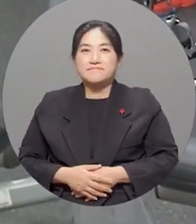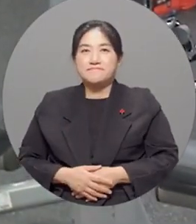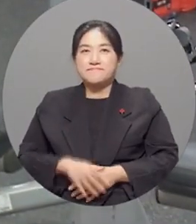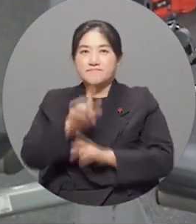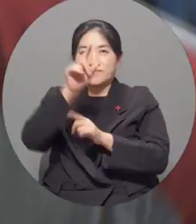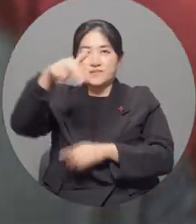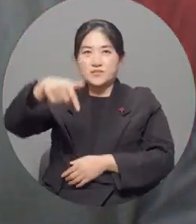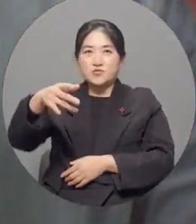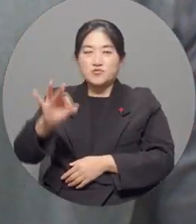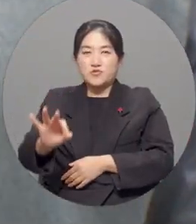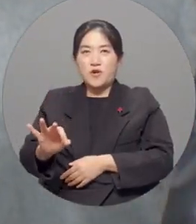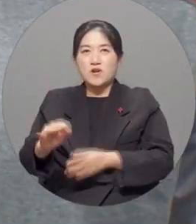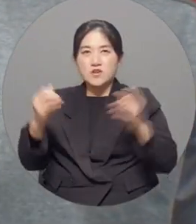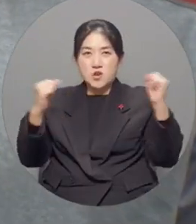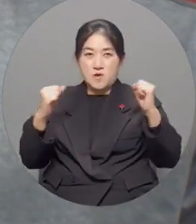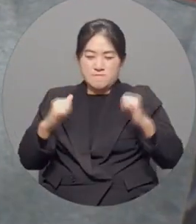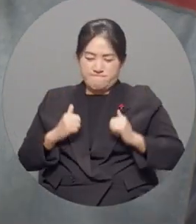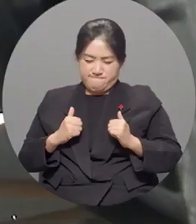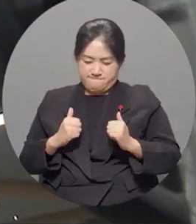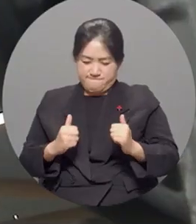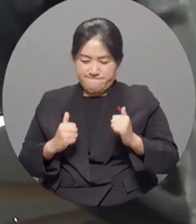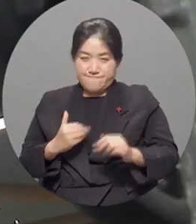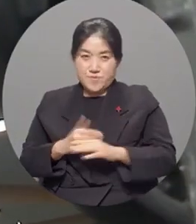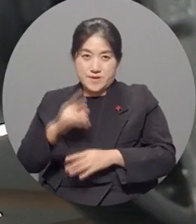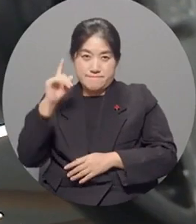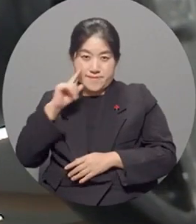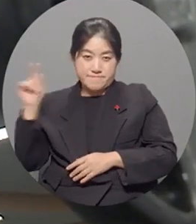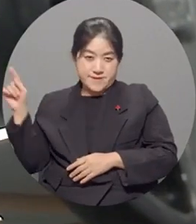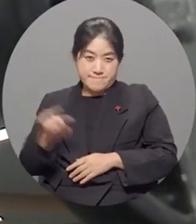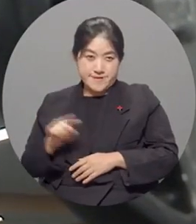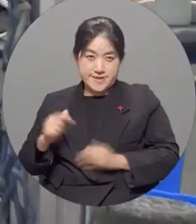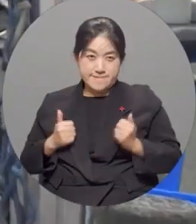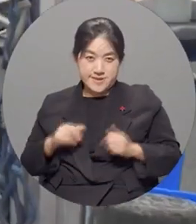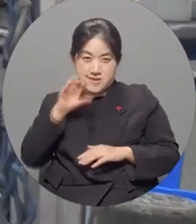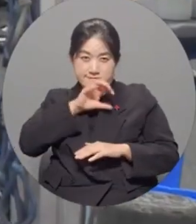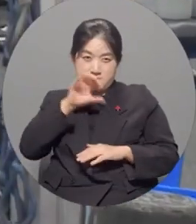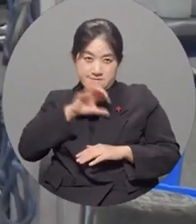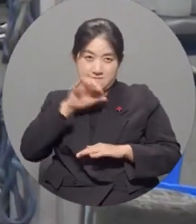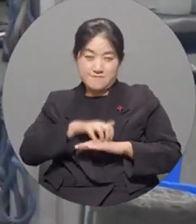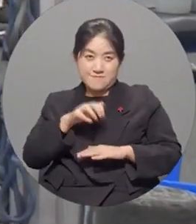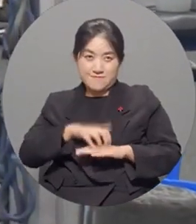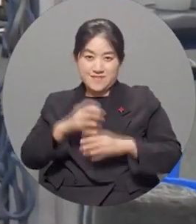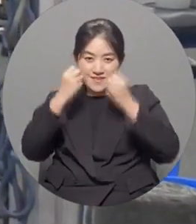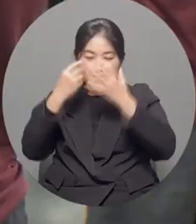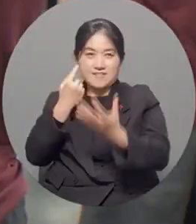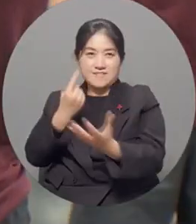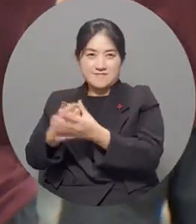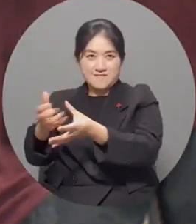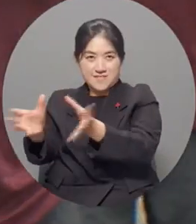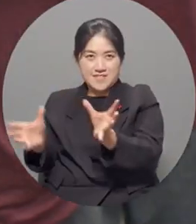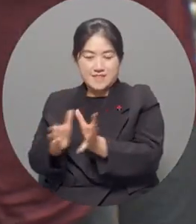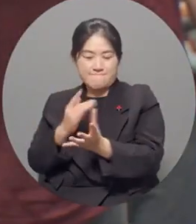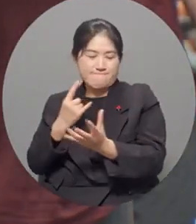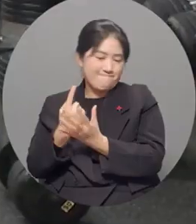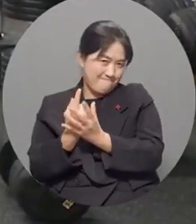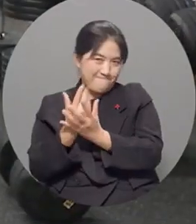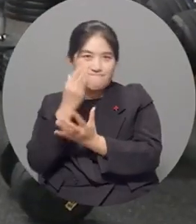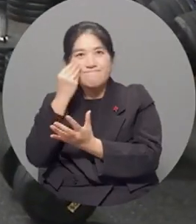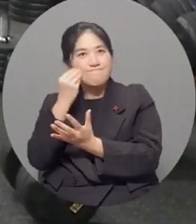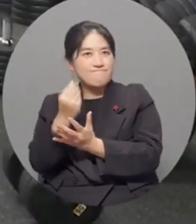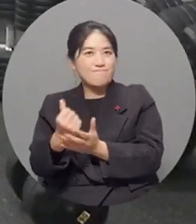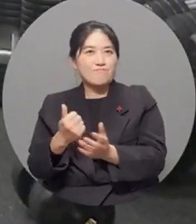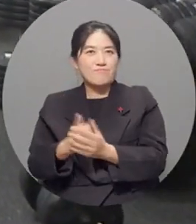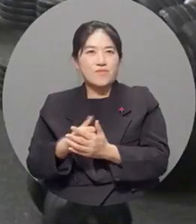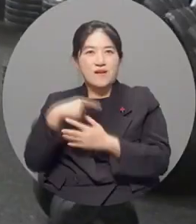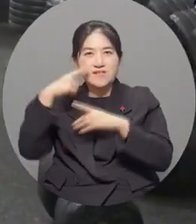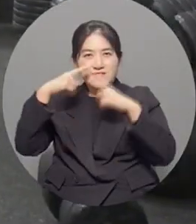이주형의 겨울은 뜨겁습니다. 매일 출근에 매일 훈련. 새 팀에도 완전히 녹아들었습니다.